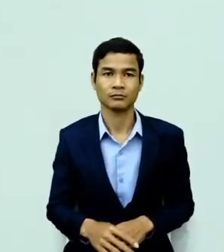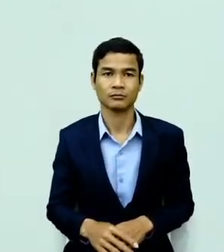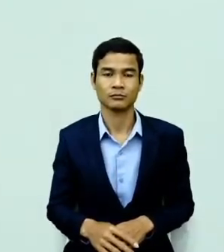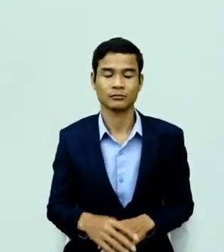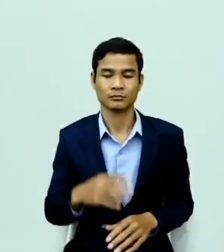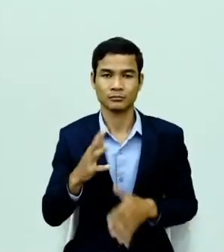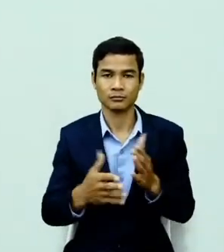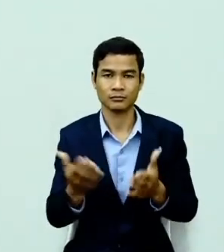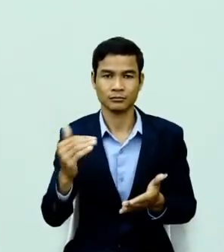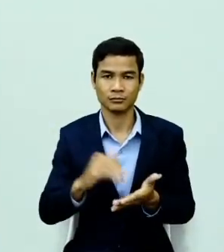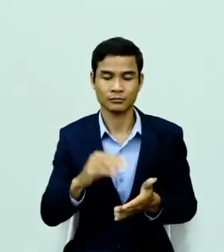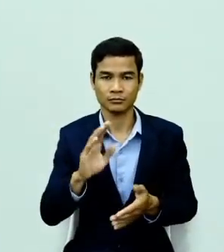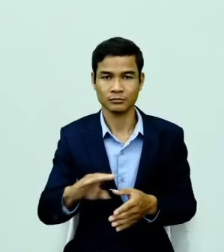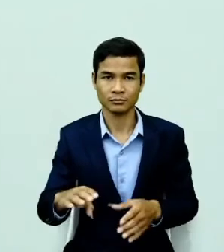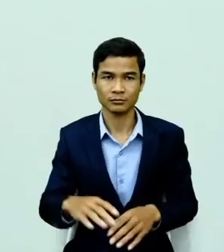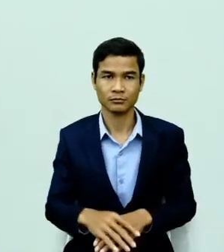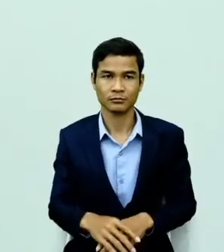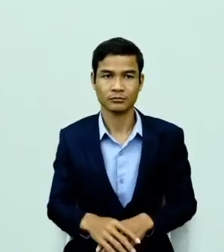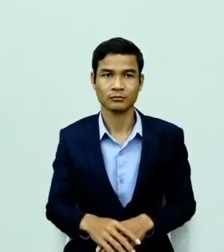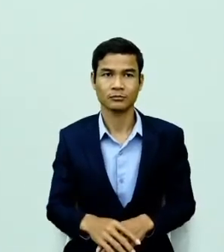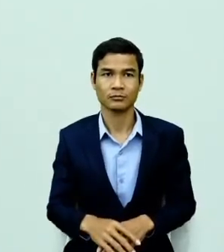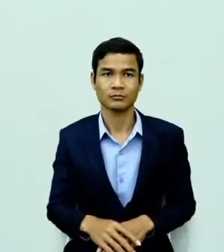អានម្ដងទៀត